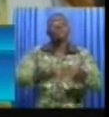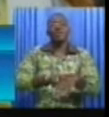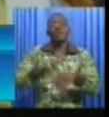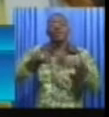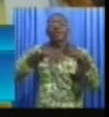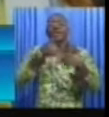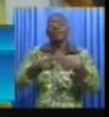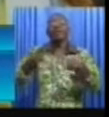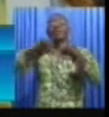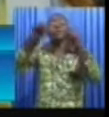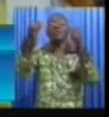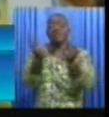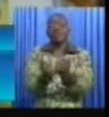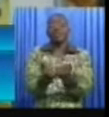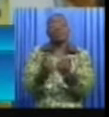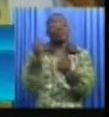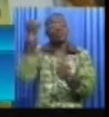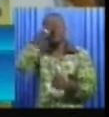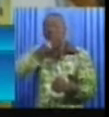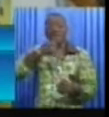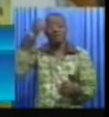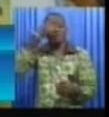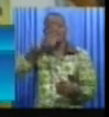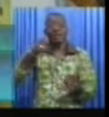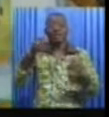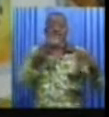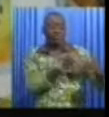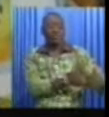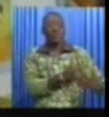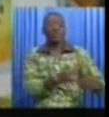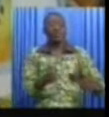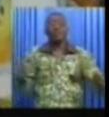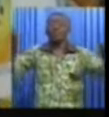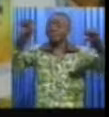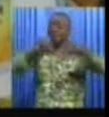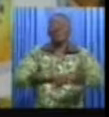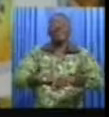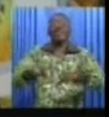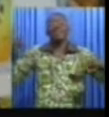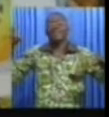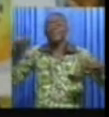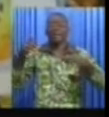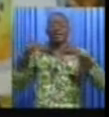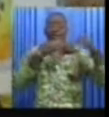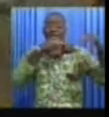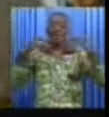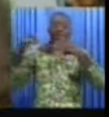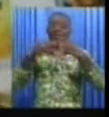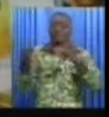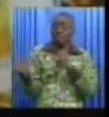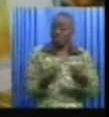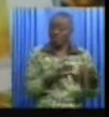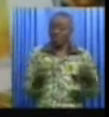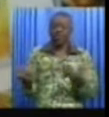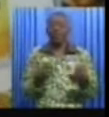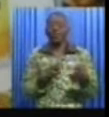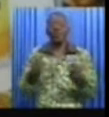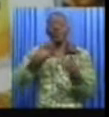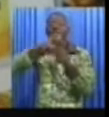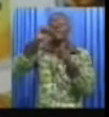regarde la situation actuelle d'Afrique où il y a un bouillonnement. À côté des crises, des conflits, il y a aussi des mouvements